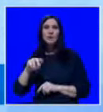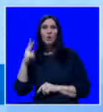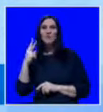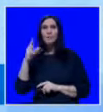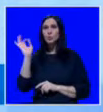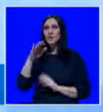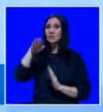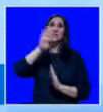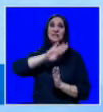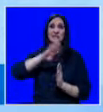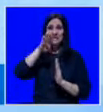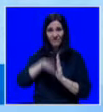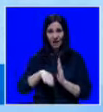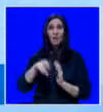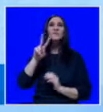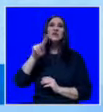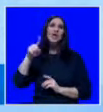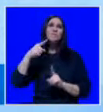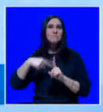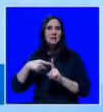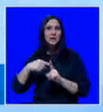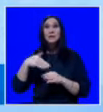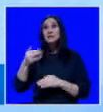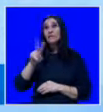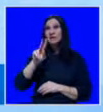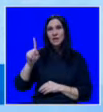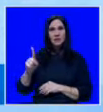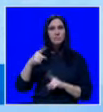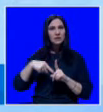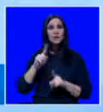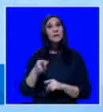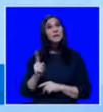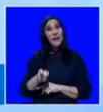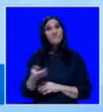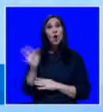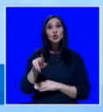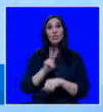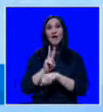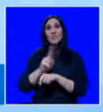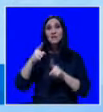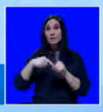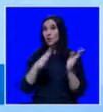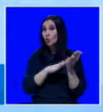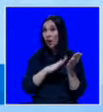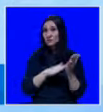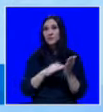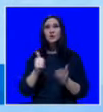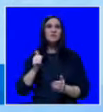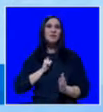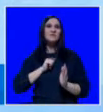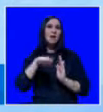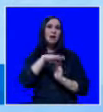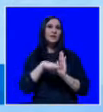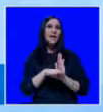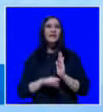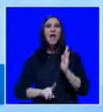21 месеца. И след 21 месеца трябва още 12 месеца да докажем, че спазваме критерия за инфлация.